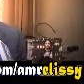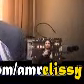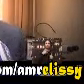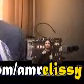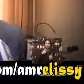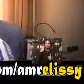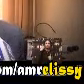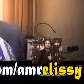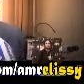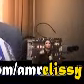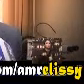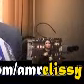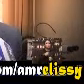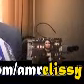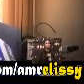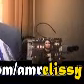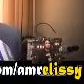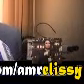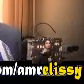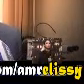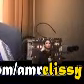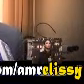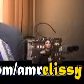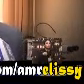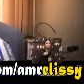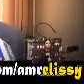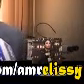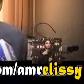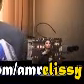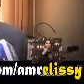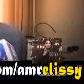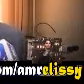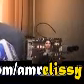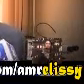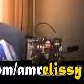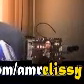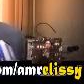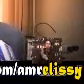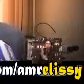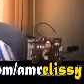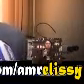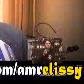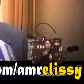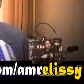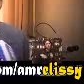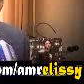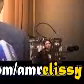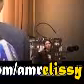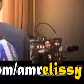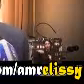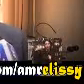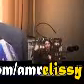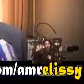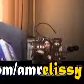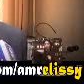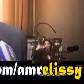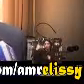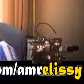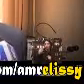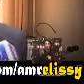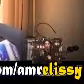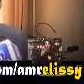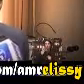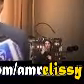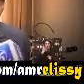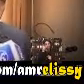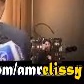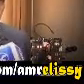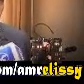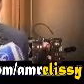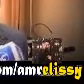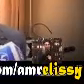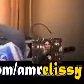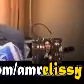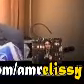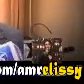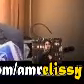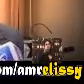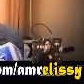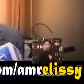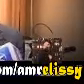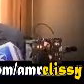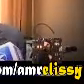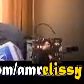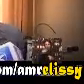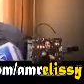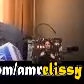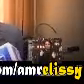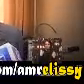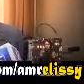بره لاحد الدكاتره بره، لقيت الاسعار مرتفعه يعني 4000